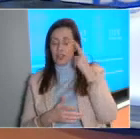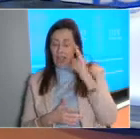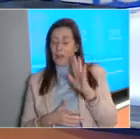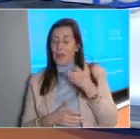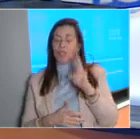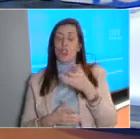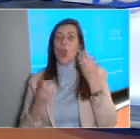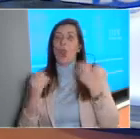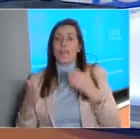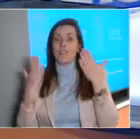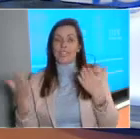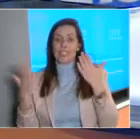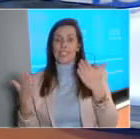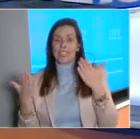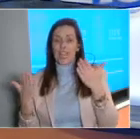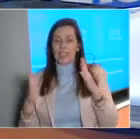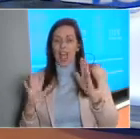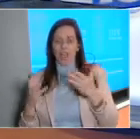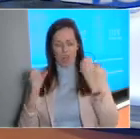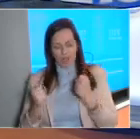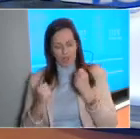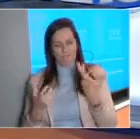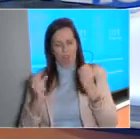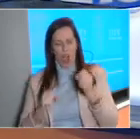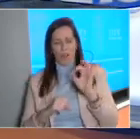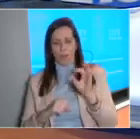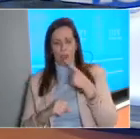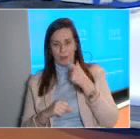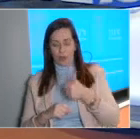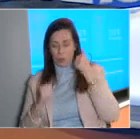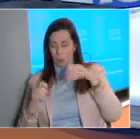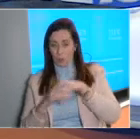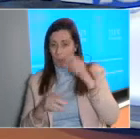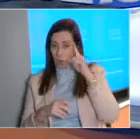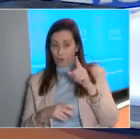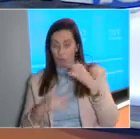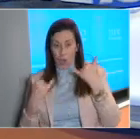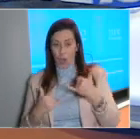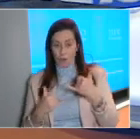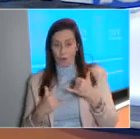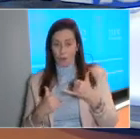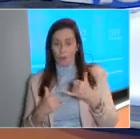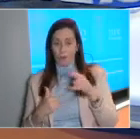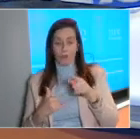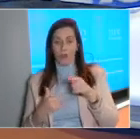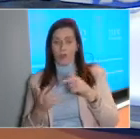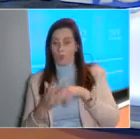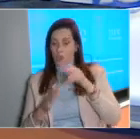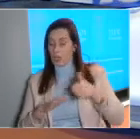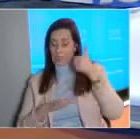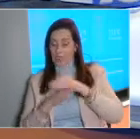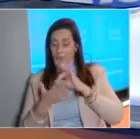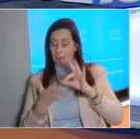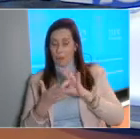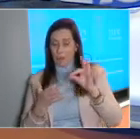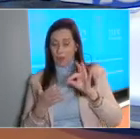מה יש לו כבר להפסיד? אז אני אגיד לך משהו... איפה עמוד השדרה של גלעד ארדן? אז אני אגיד לך משהו על גלעד ארדן. תחשבי שעומד היום בשר במשרד